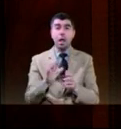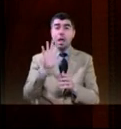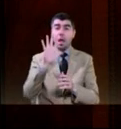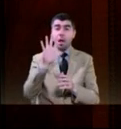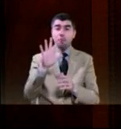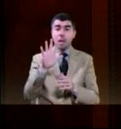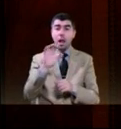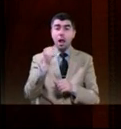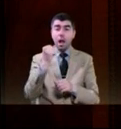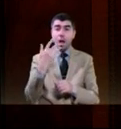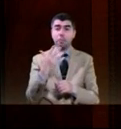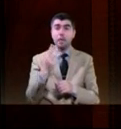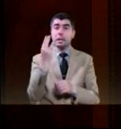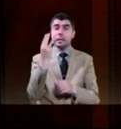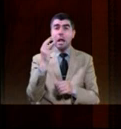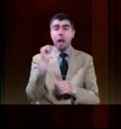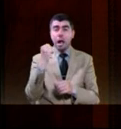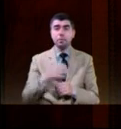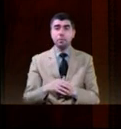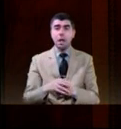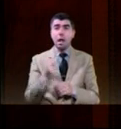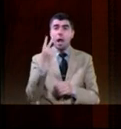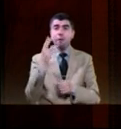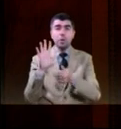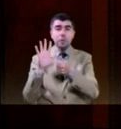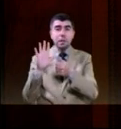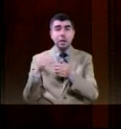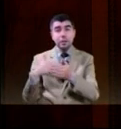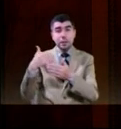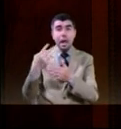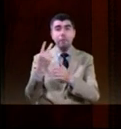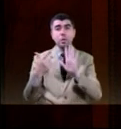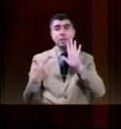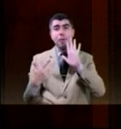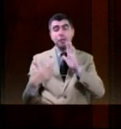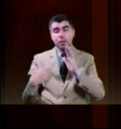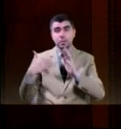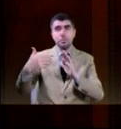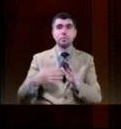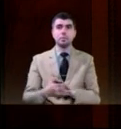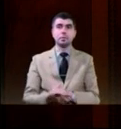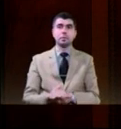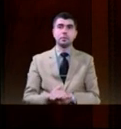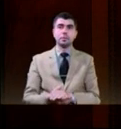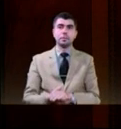سنين رديناه لثلاث سنين. كنا غنبداو في 2016 وخرناه حتى 2017.